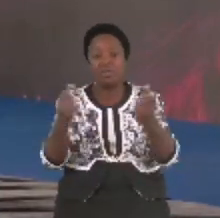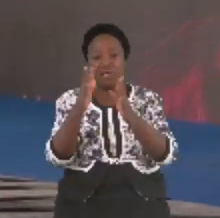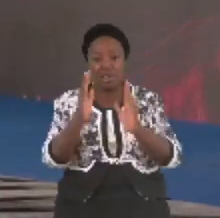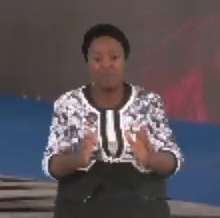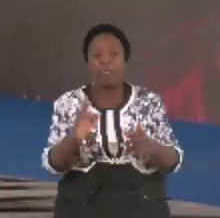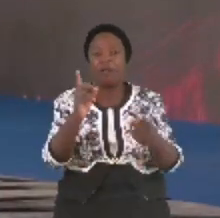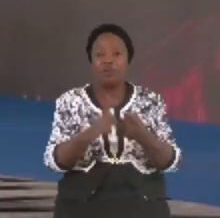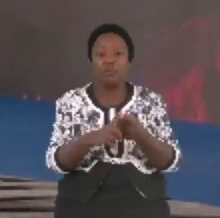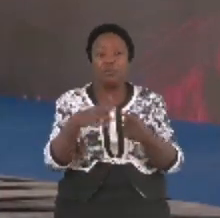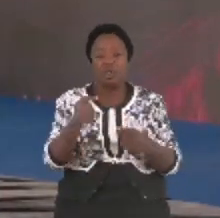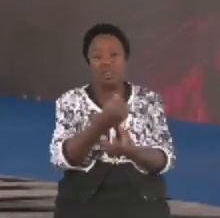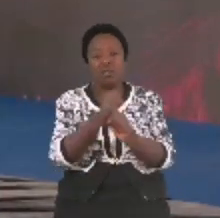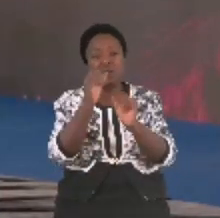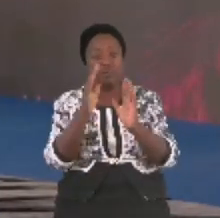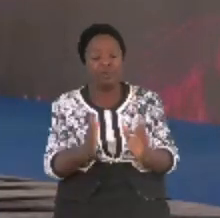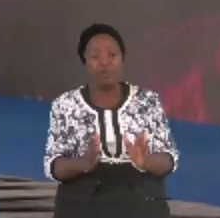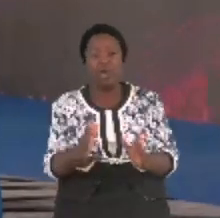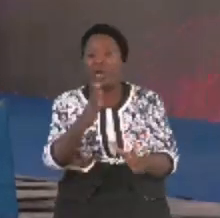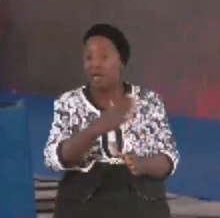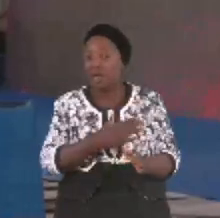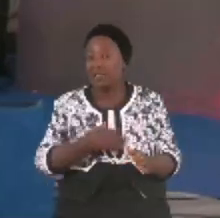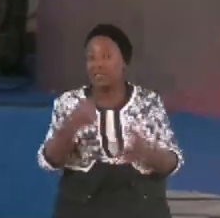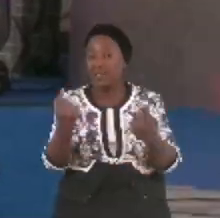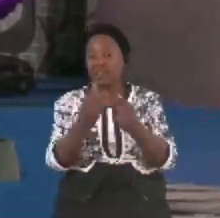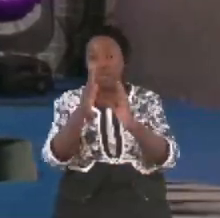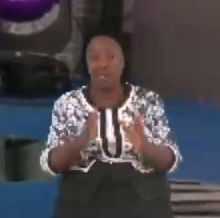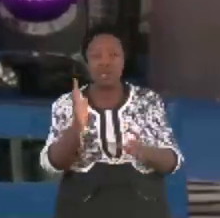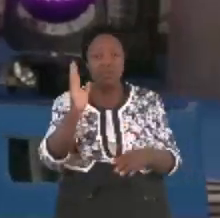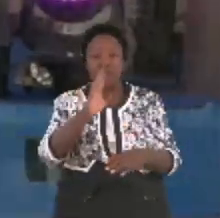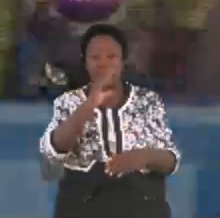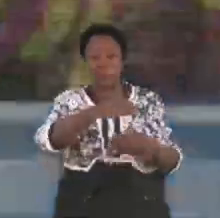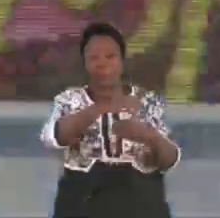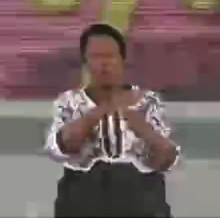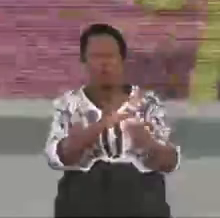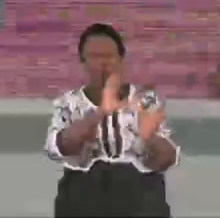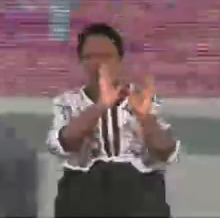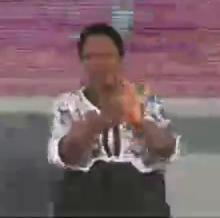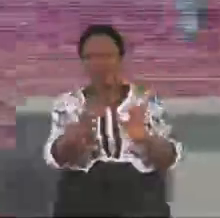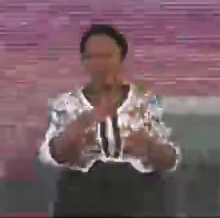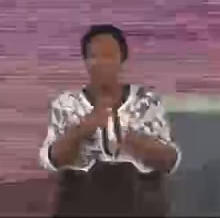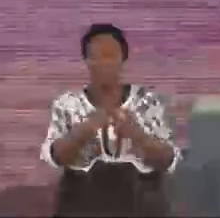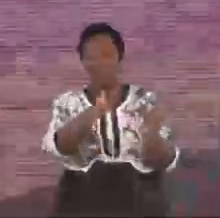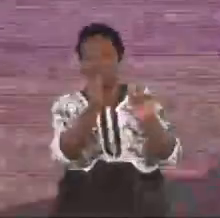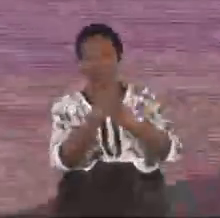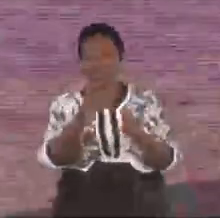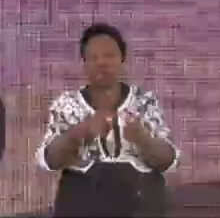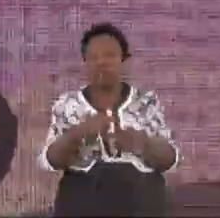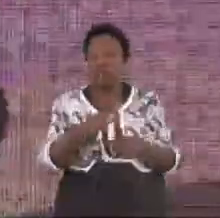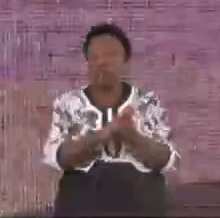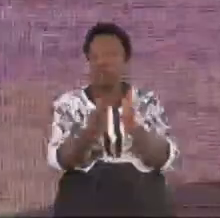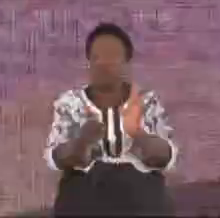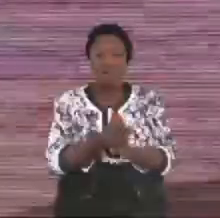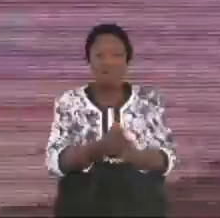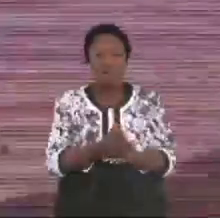pécheurs au Sauveur et que les pécheurs soient convertis, ils seront transformés, ils deviendront